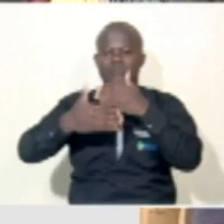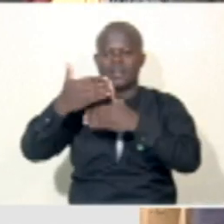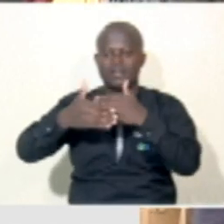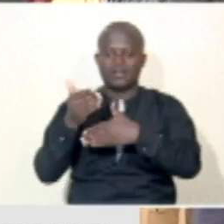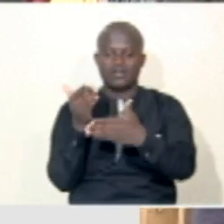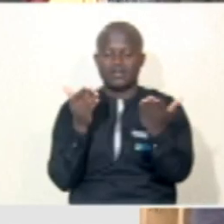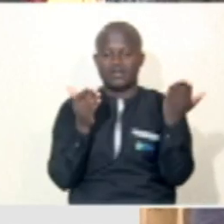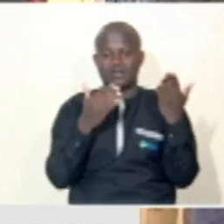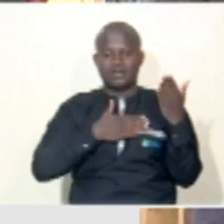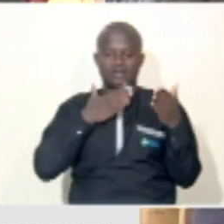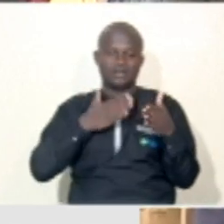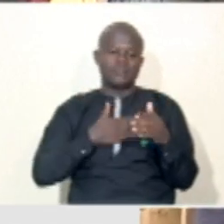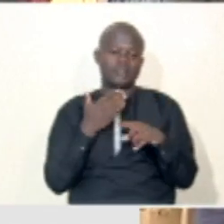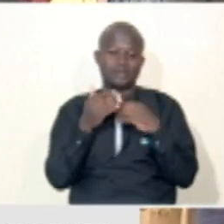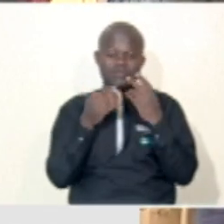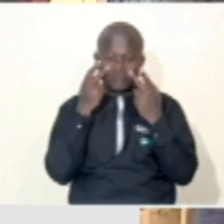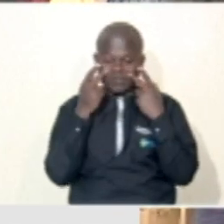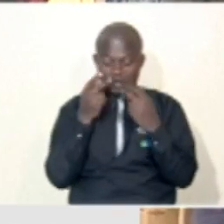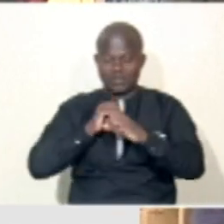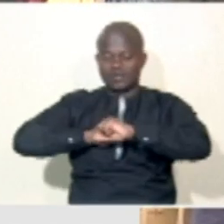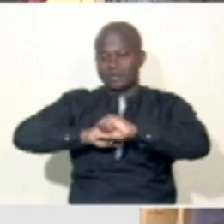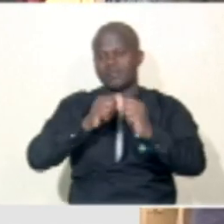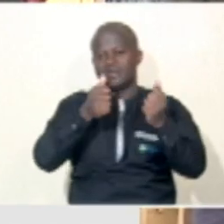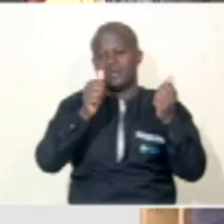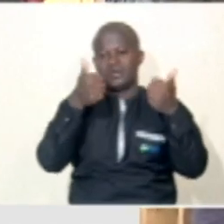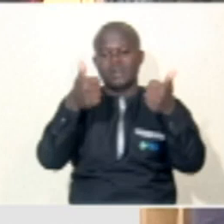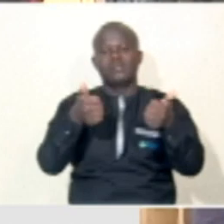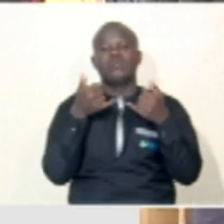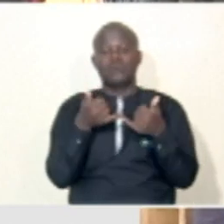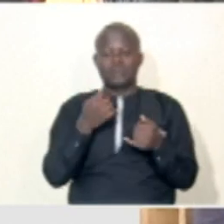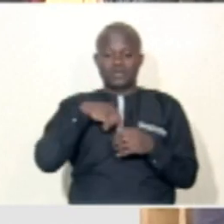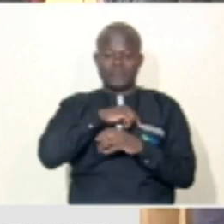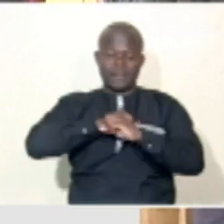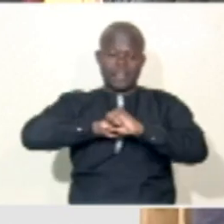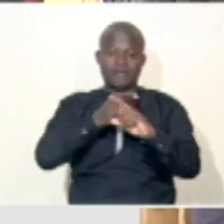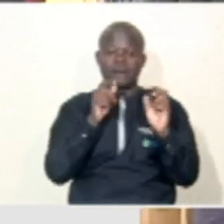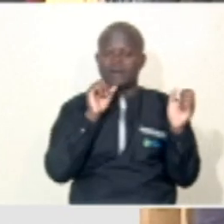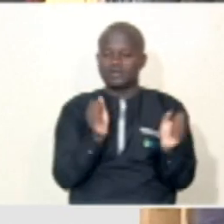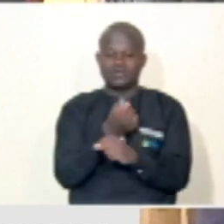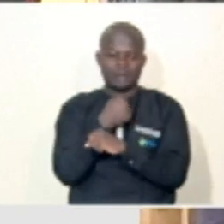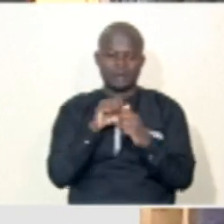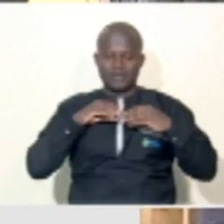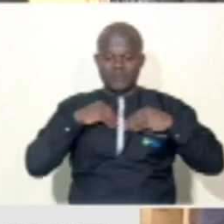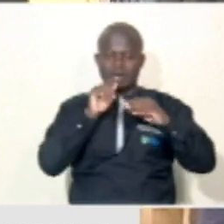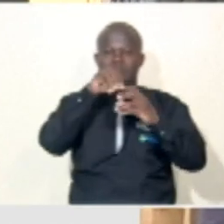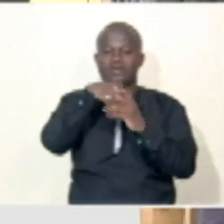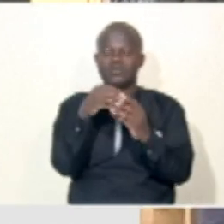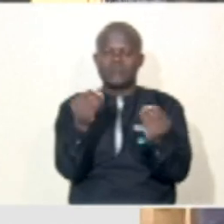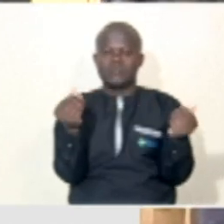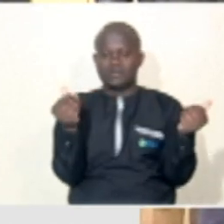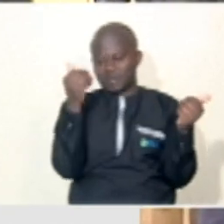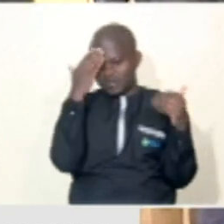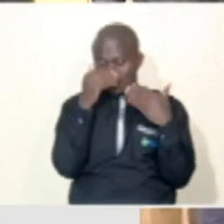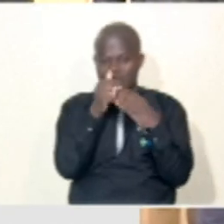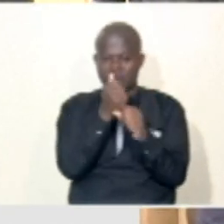parike byadushimisha tukabona kwibungabunga n'ibyo byiza ubu ngubu nibwo tuyibungabunga ntawe twakwemera ko ajya munyi ugenda kugira icyo yangizamo ko gukora